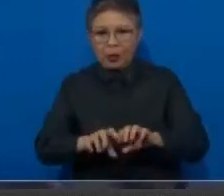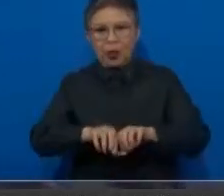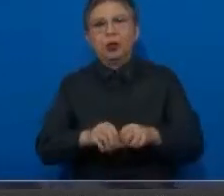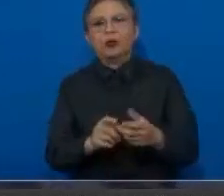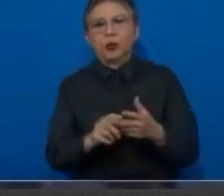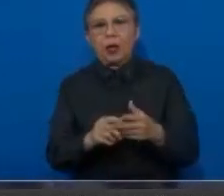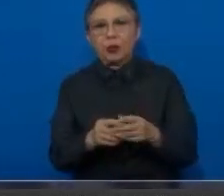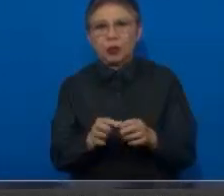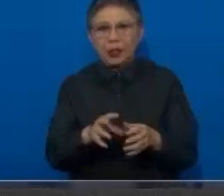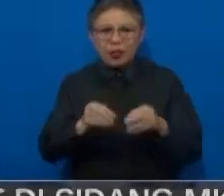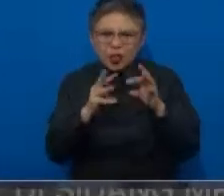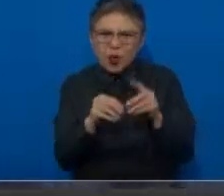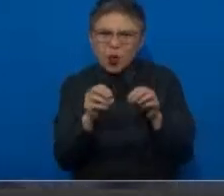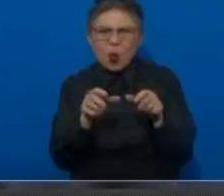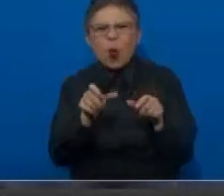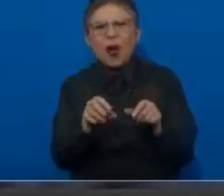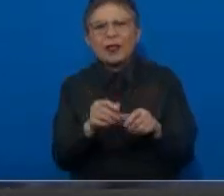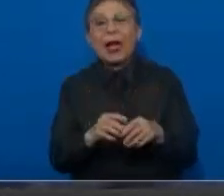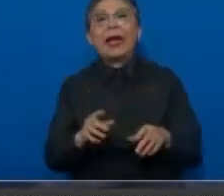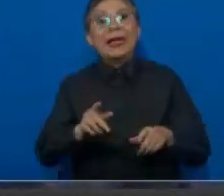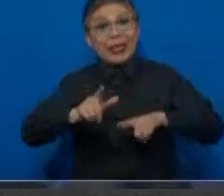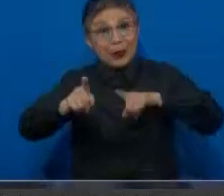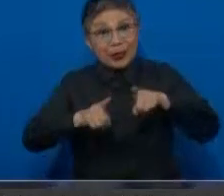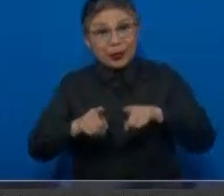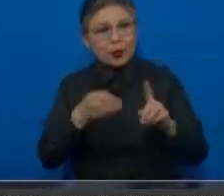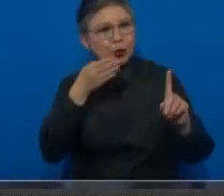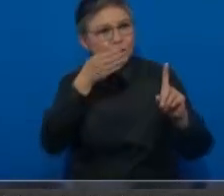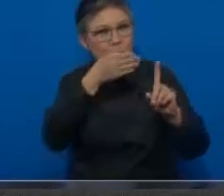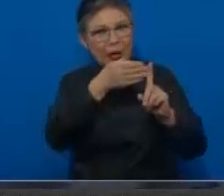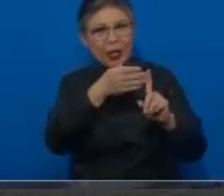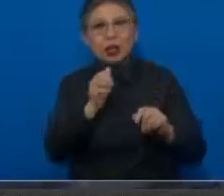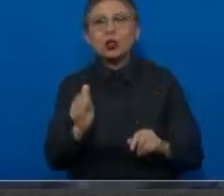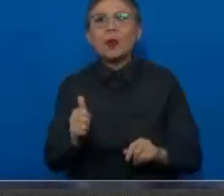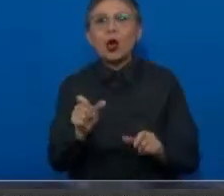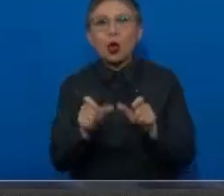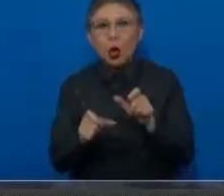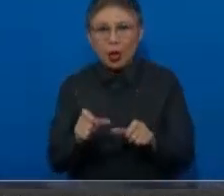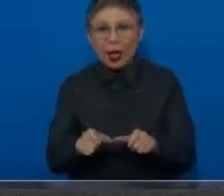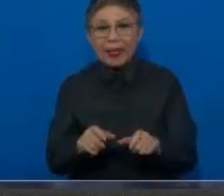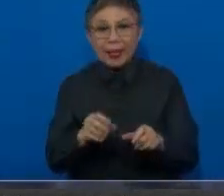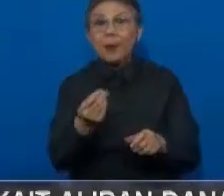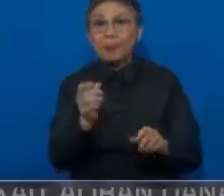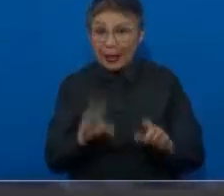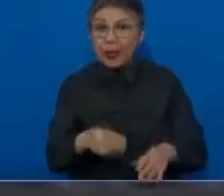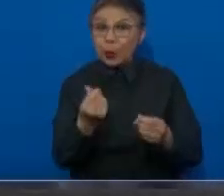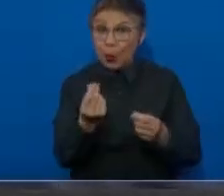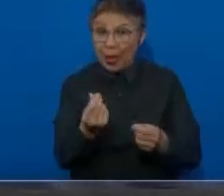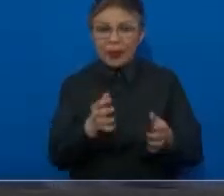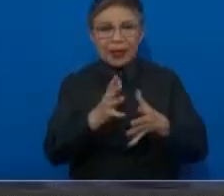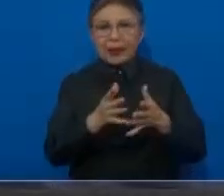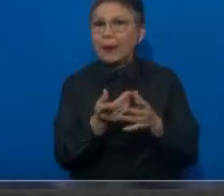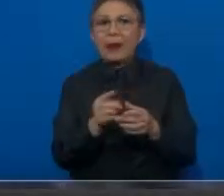atau lusuh gitu kan. Makanya diadakan lomba ini bahwa silakan menggunakan uang tapi tidak